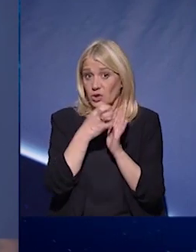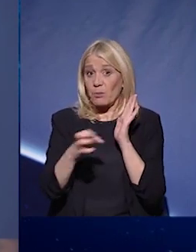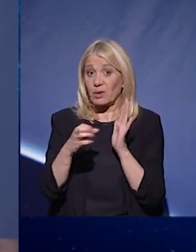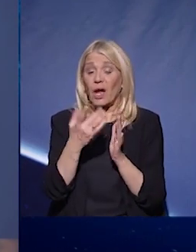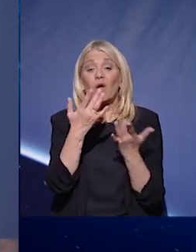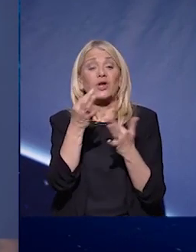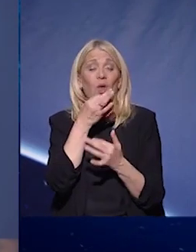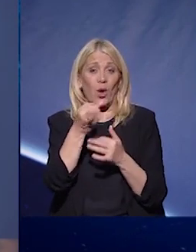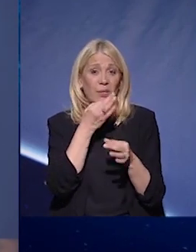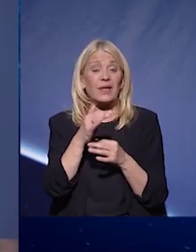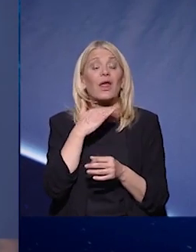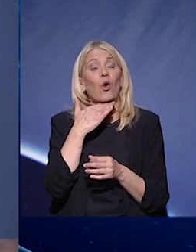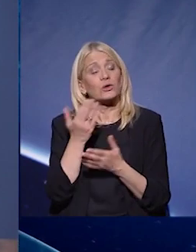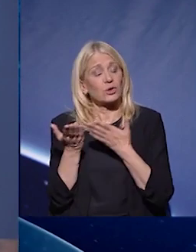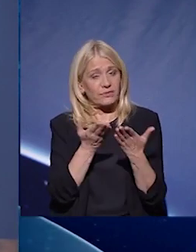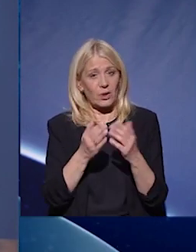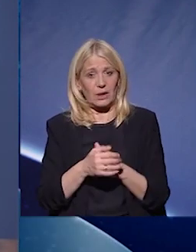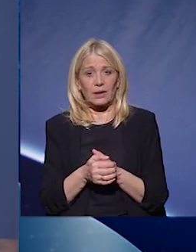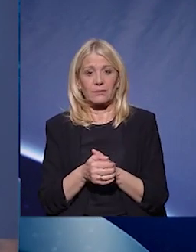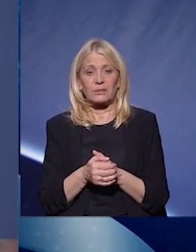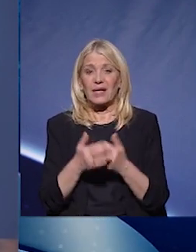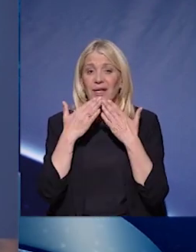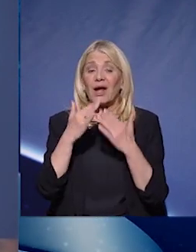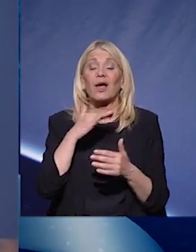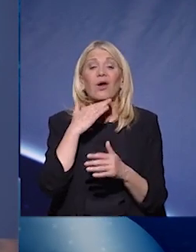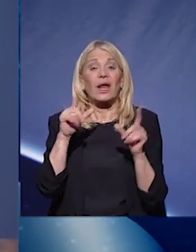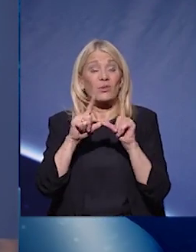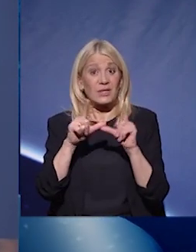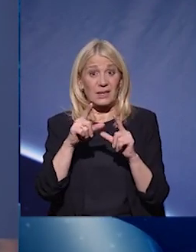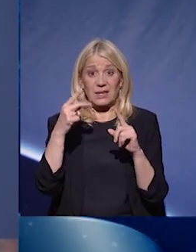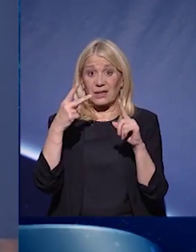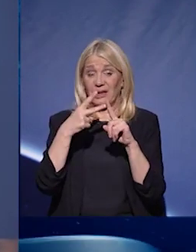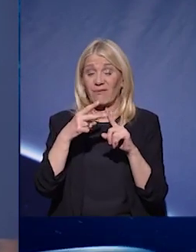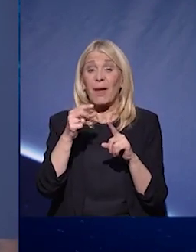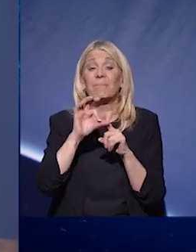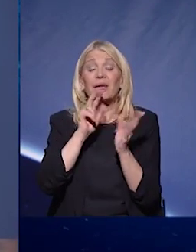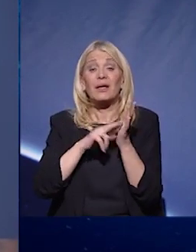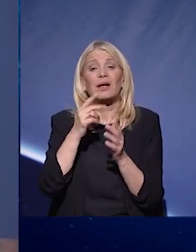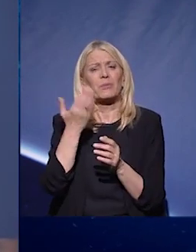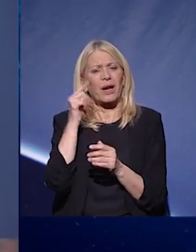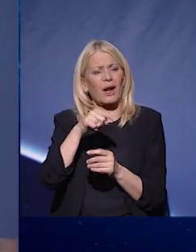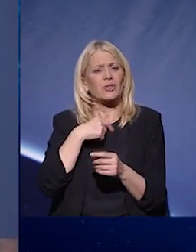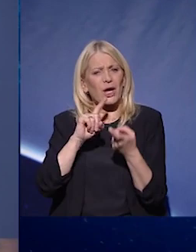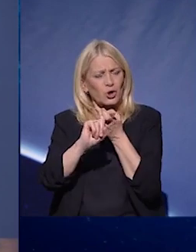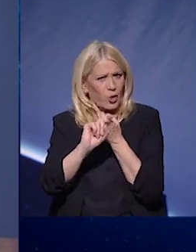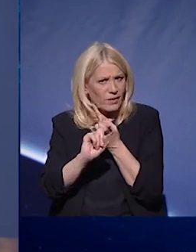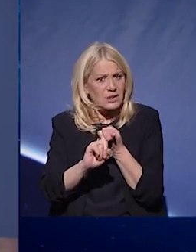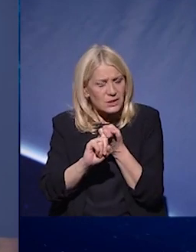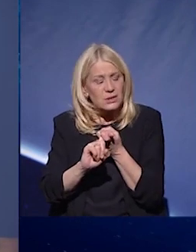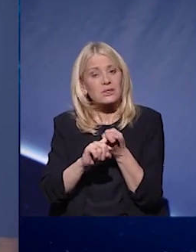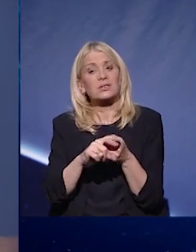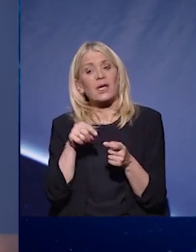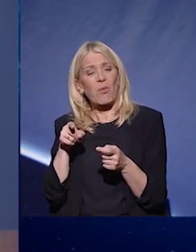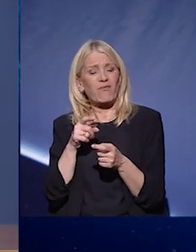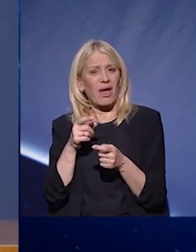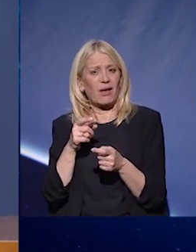još nekoliko pitanja. Gocu, izvolite. Hvala, Gordana Uzelac, televizija Pink. Pre nego što vam postavim pitanje, samo da se nadovežem na